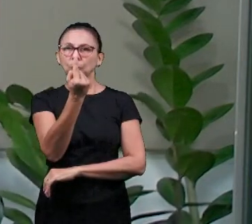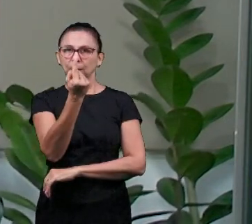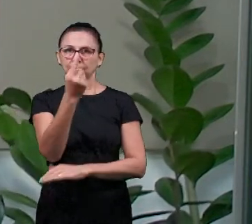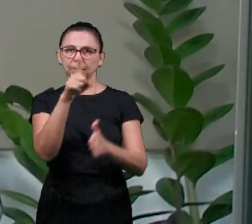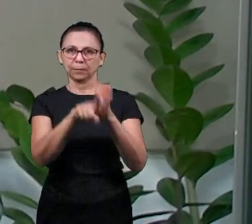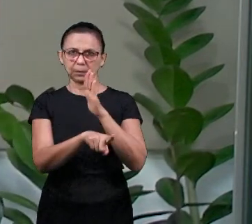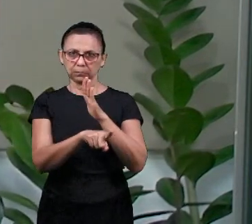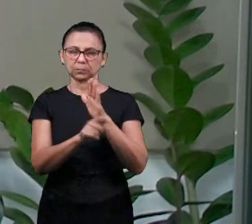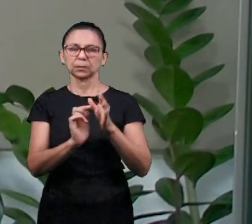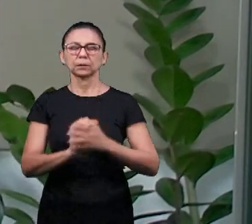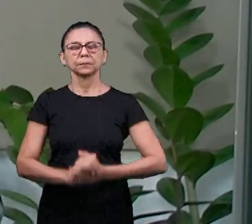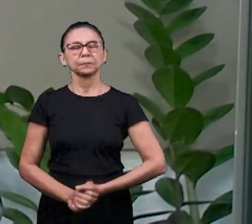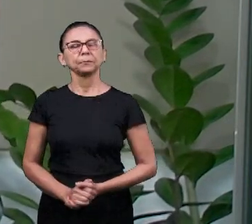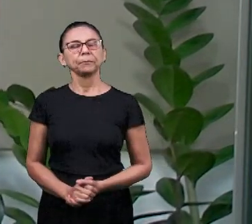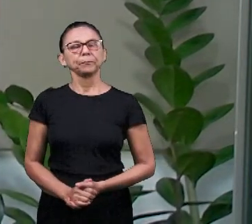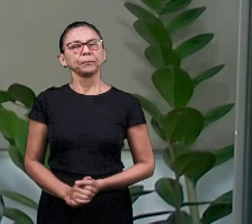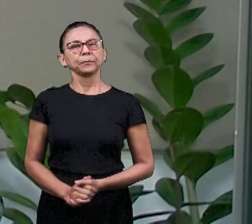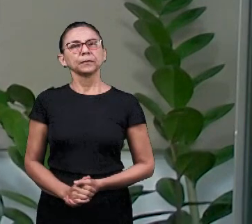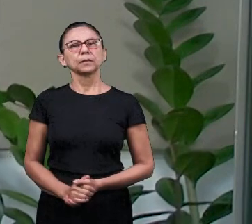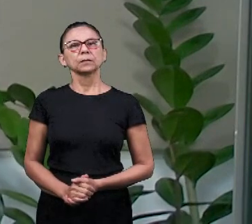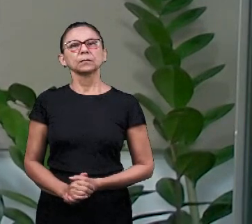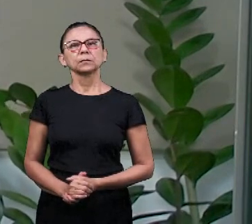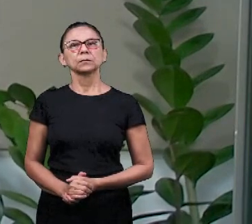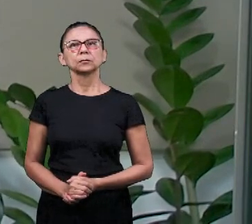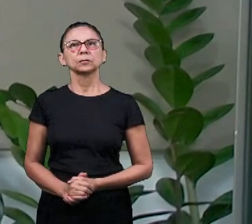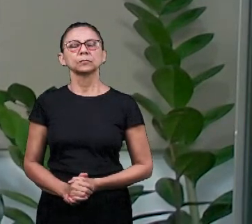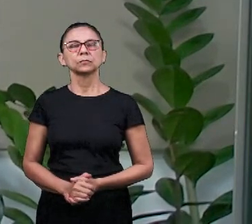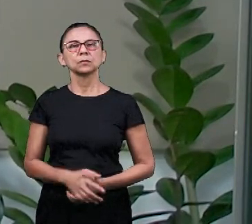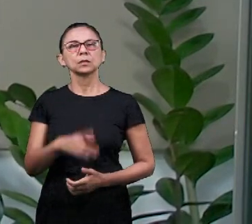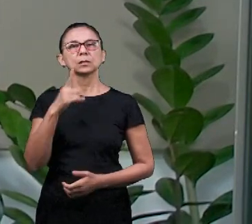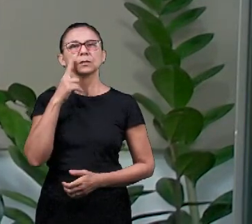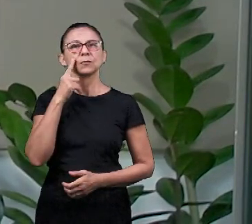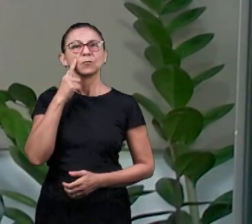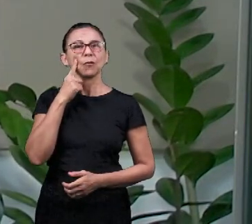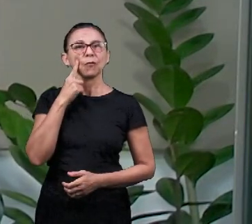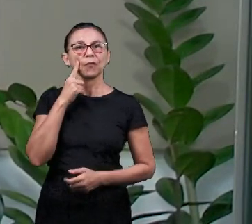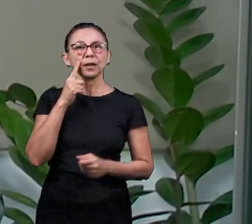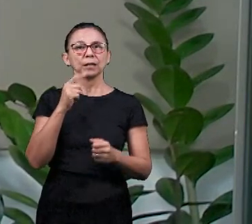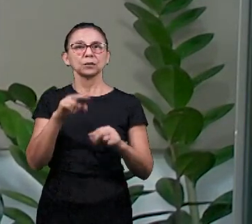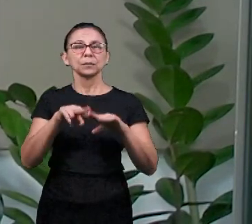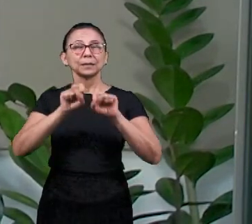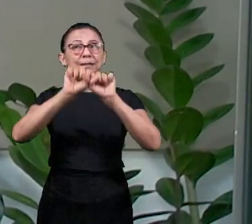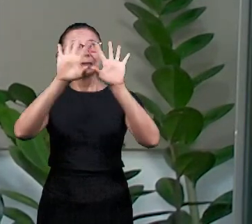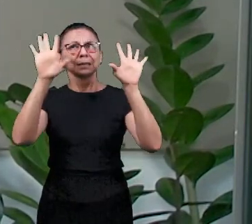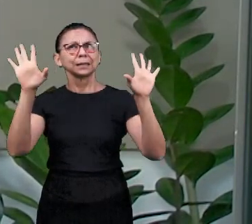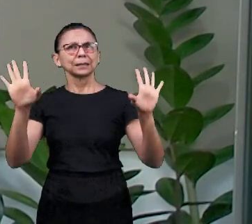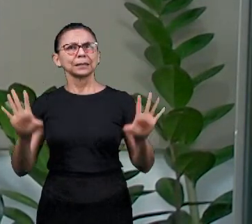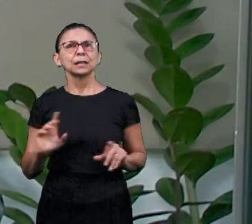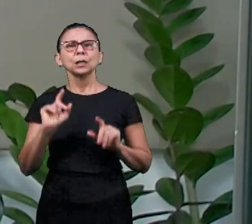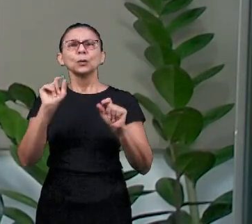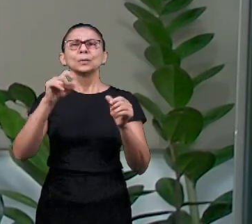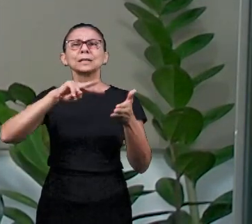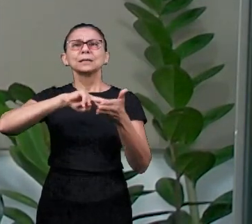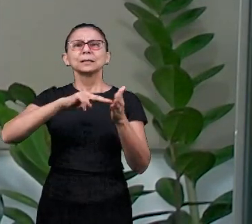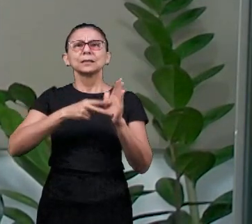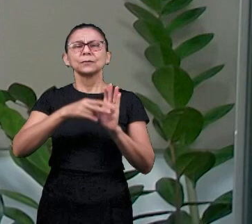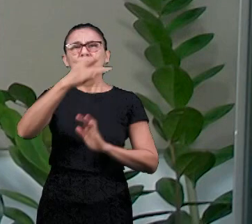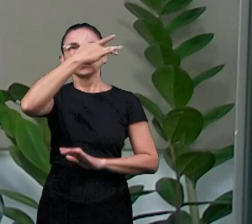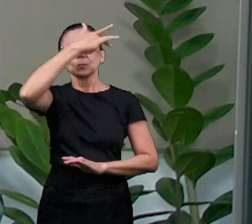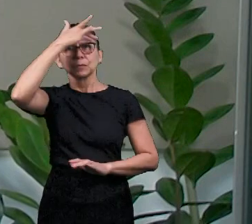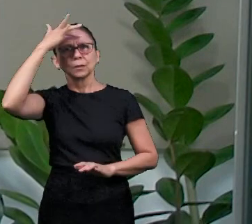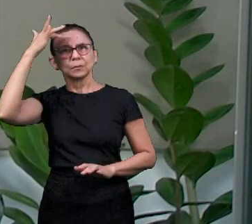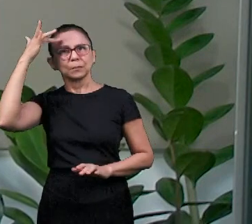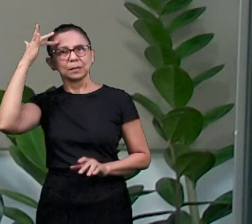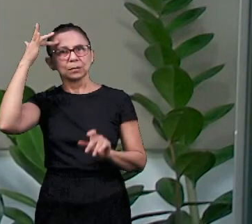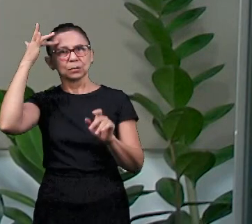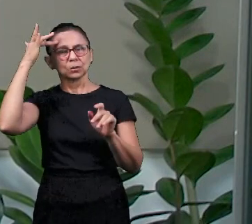allez définir avec clarté qu'est-ce que c'est être apostate et du côté pratique, qu'est-ce